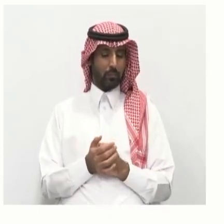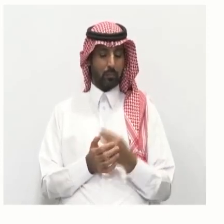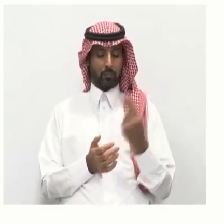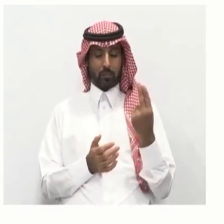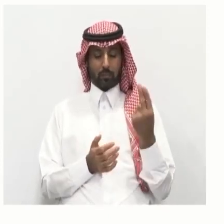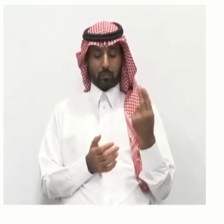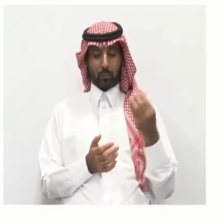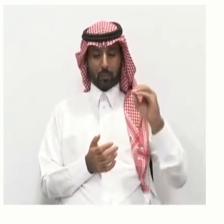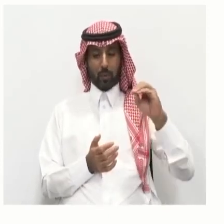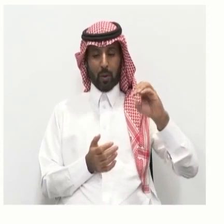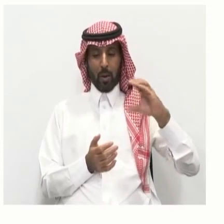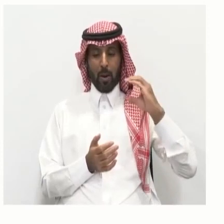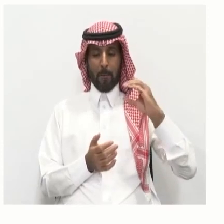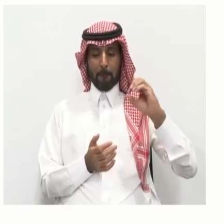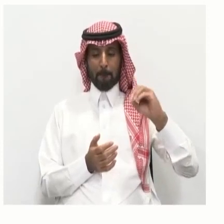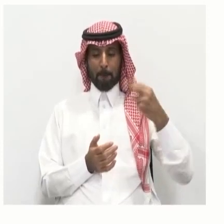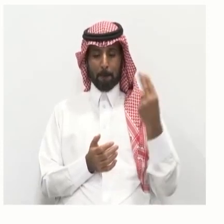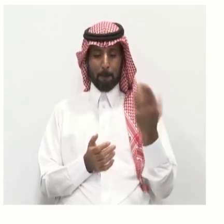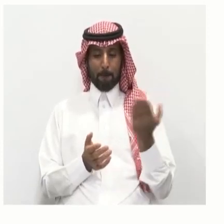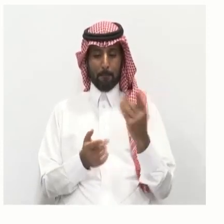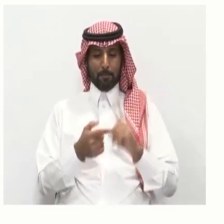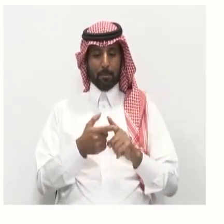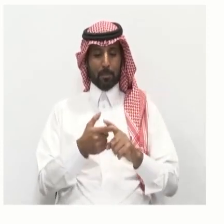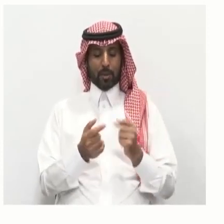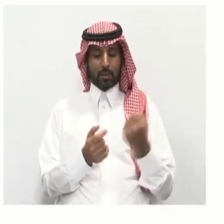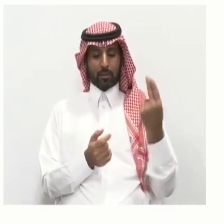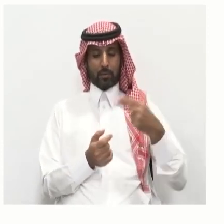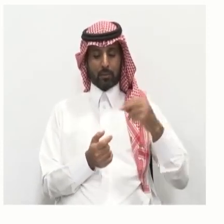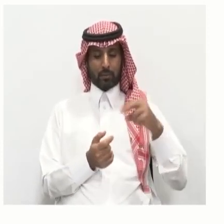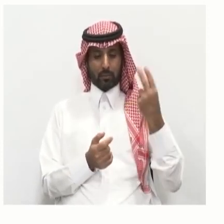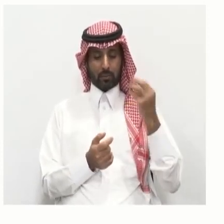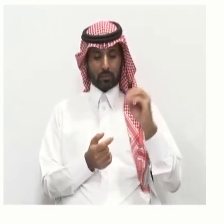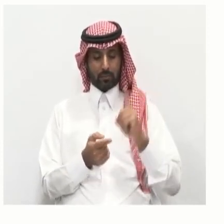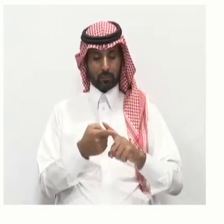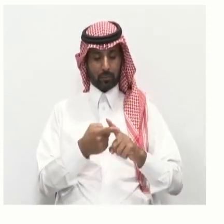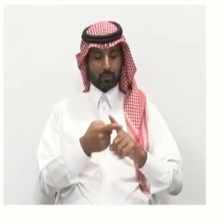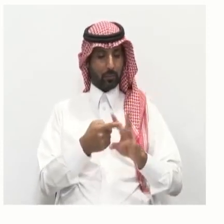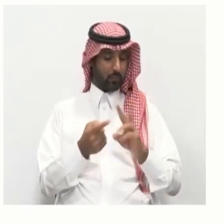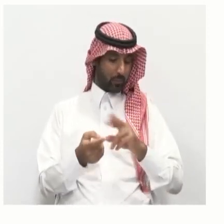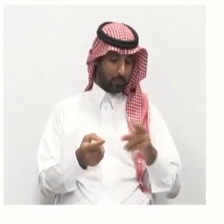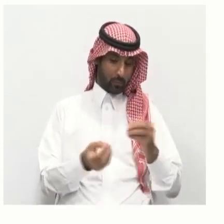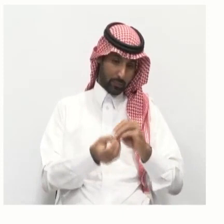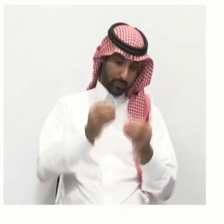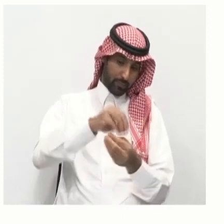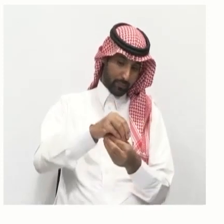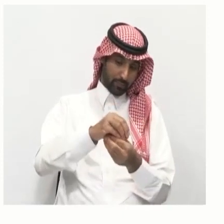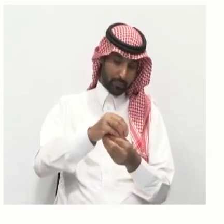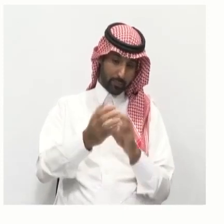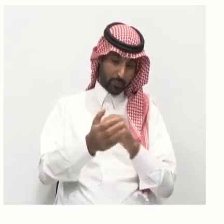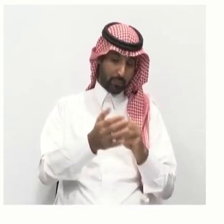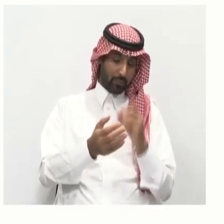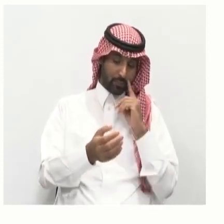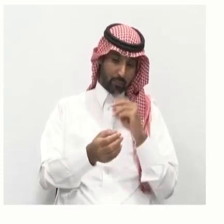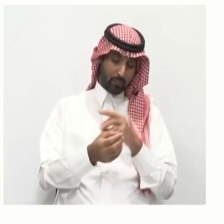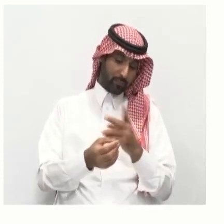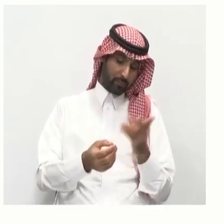اكسيد الكربون والماء هل لو ذكرت انه ثاني اكسيد الكربون هنا والماء هنا تفرق بمعنى هل لو بدلت بينهم بيكون عندي